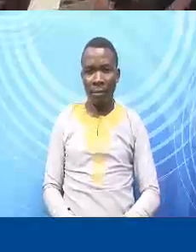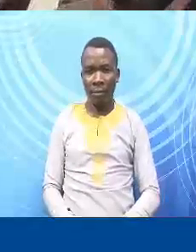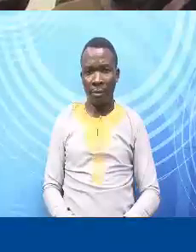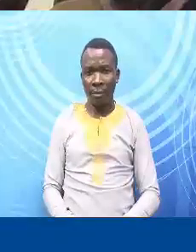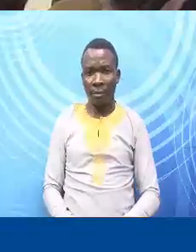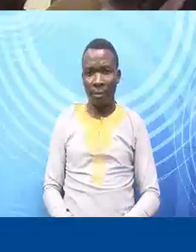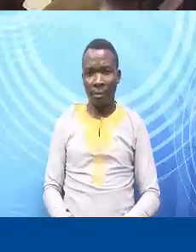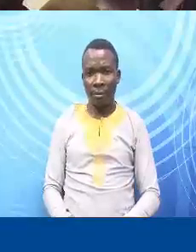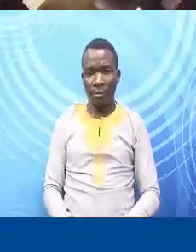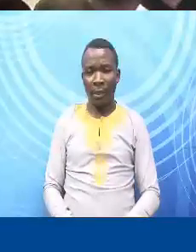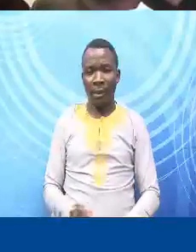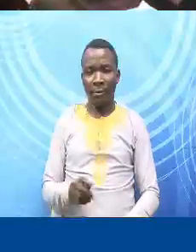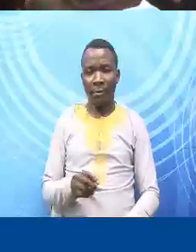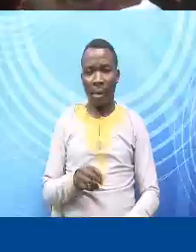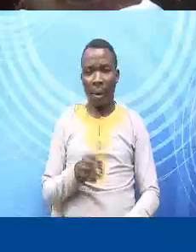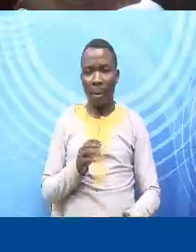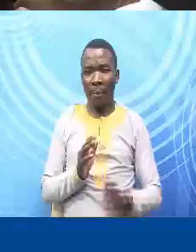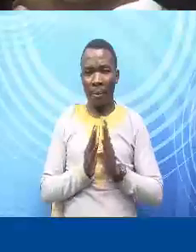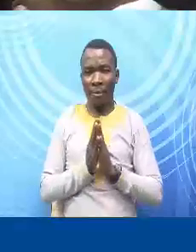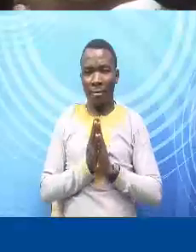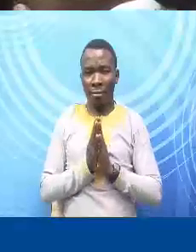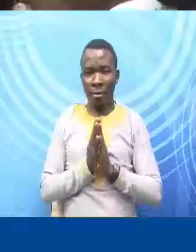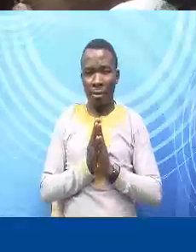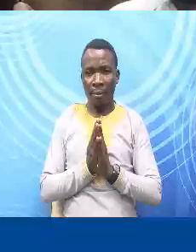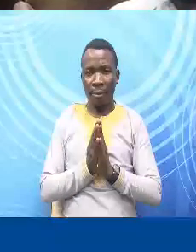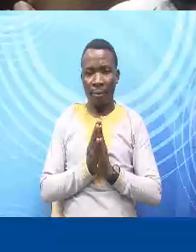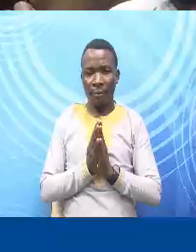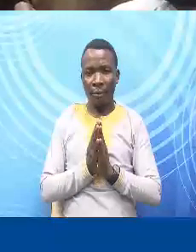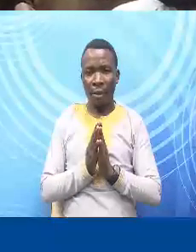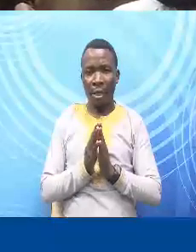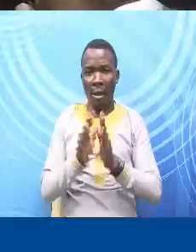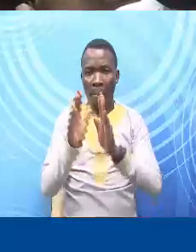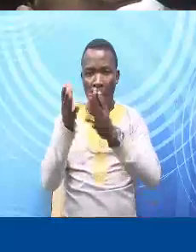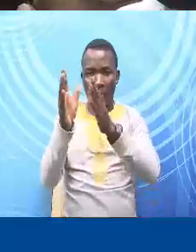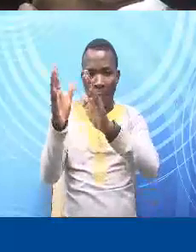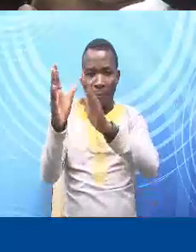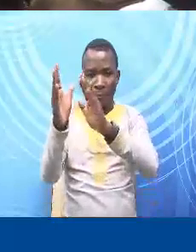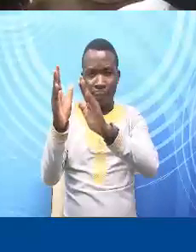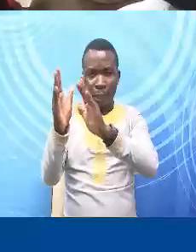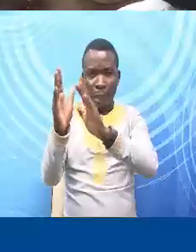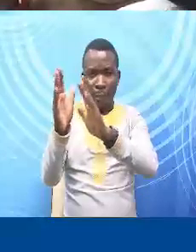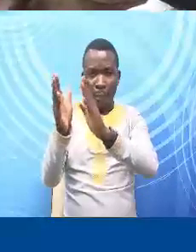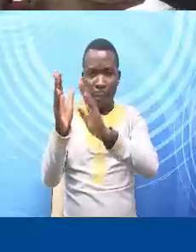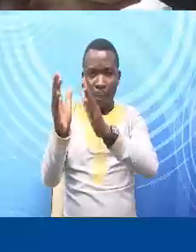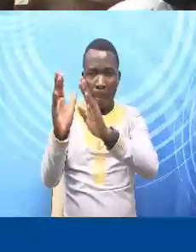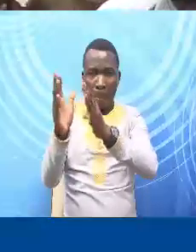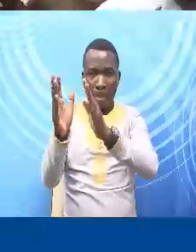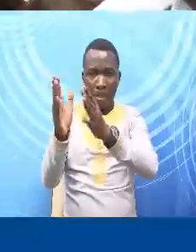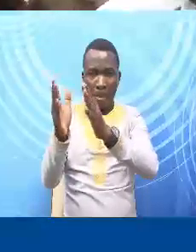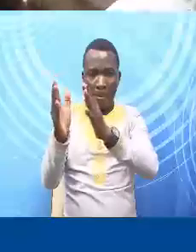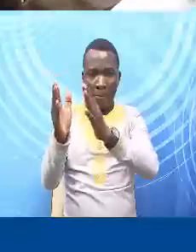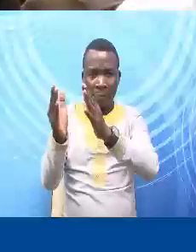Le monde changa madame Sirenya wa Fatran 1 run 2 run 3 amashi menshi kuri Master Sanje ngaho